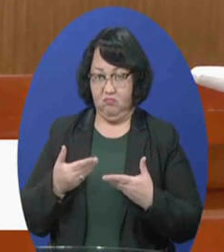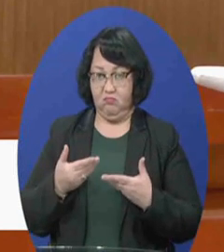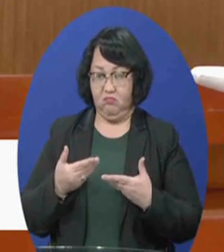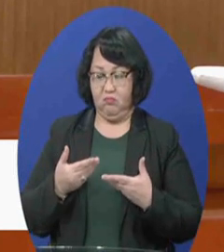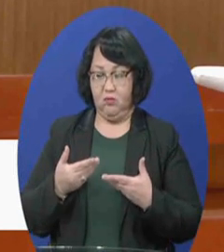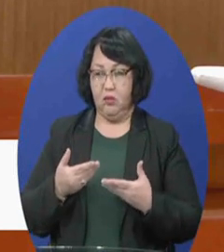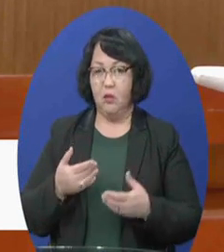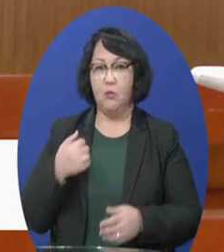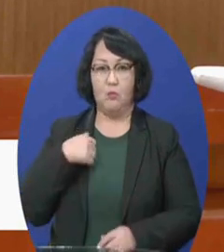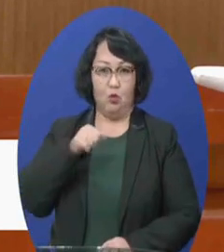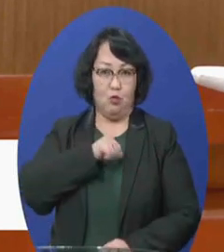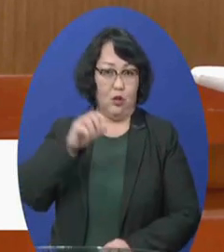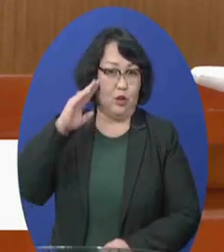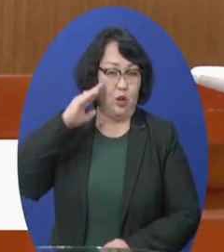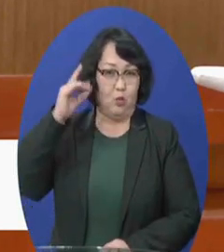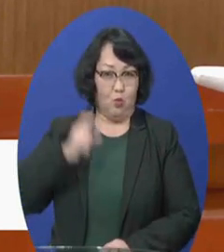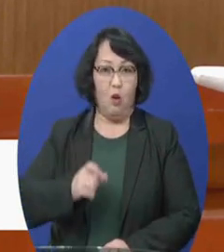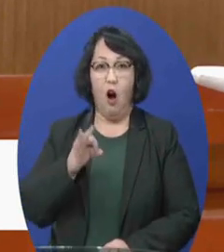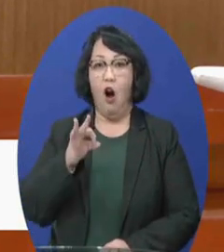Би өөрөө цэргийн хүн, офицер хүн.